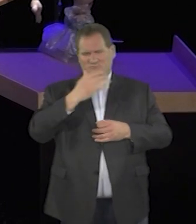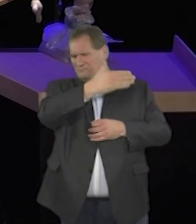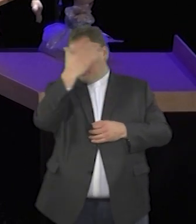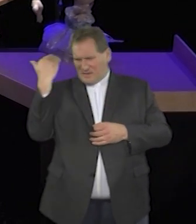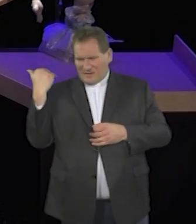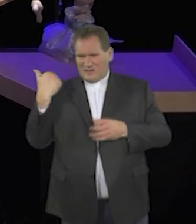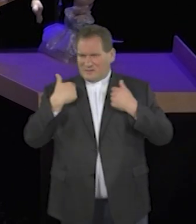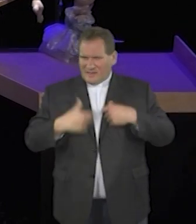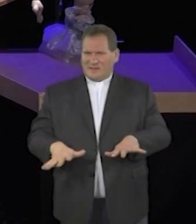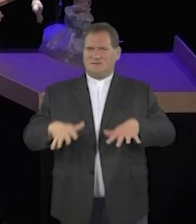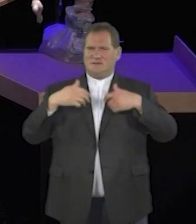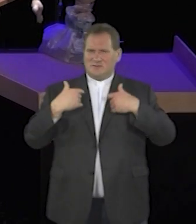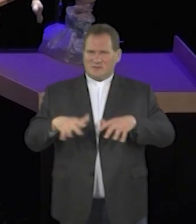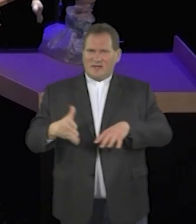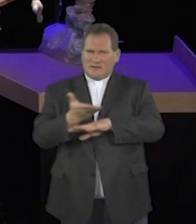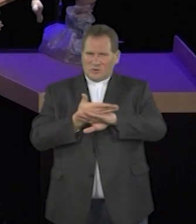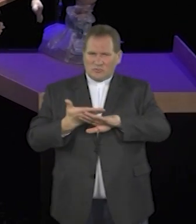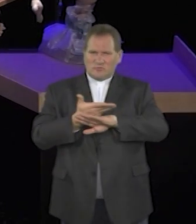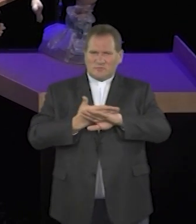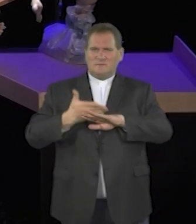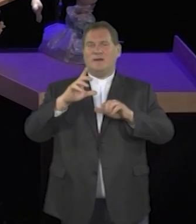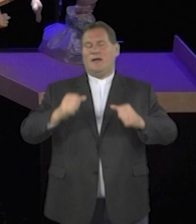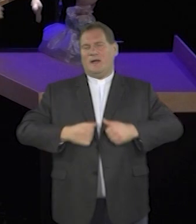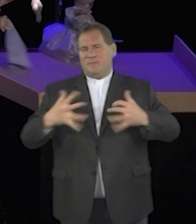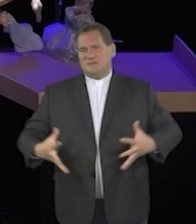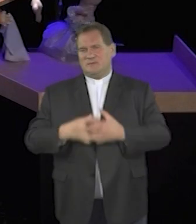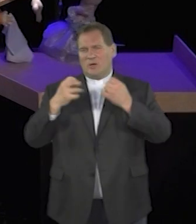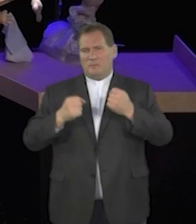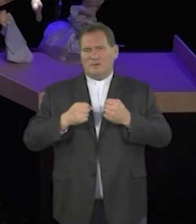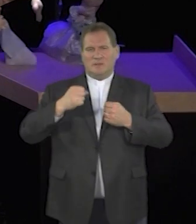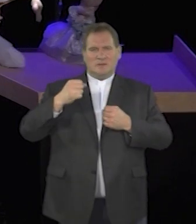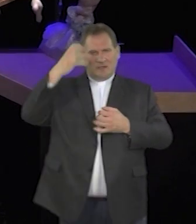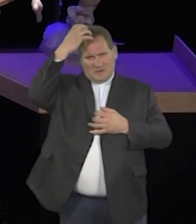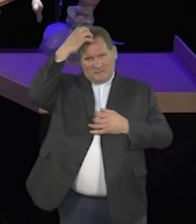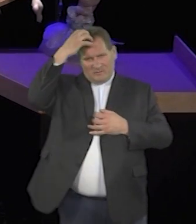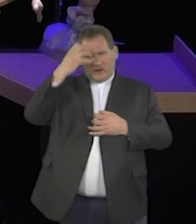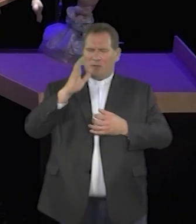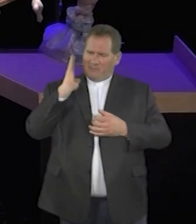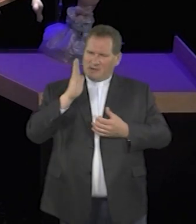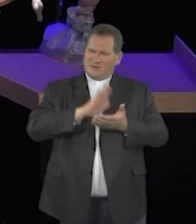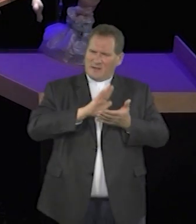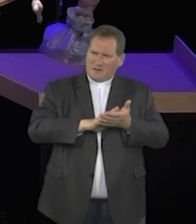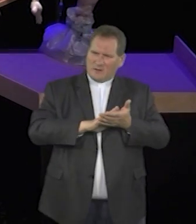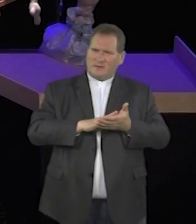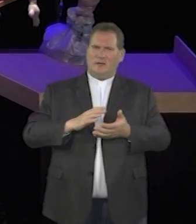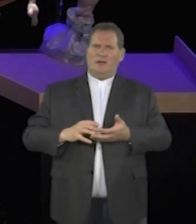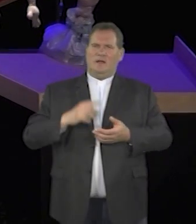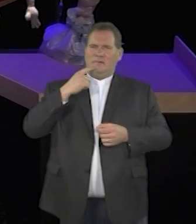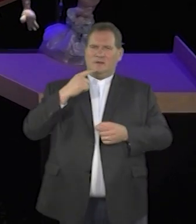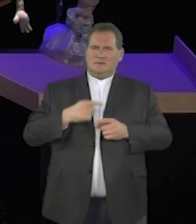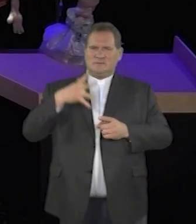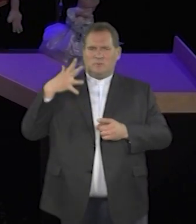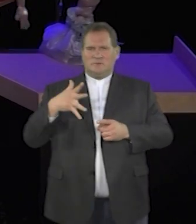wykpić się oszustwem, aby zdobyć lalę. No, spotka ciebie więc nagroda. Już ja zadbam o to. Słodki